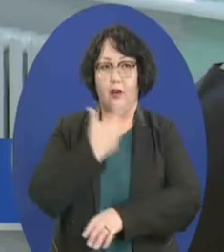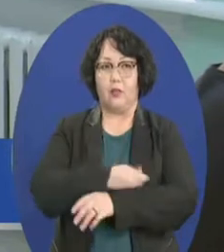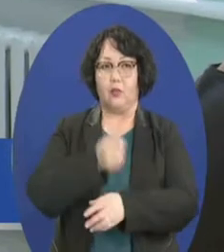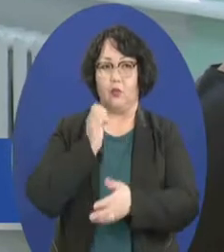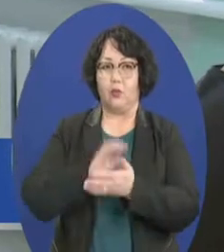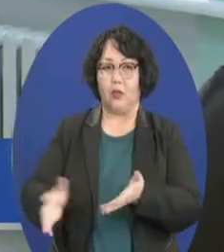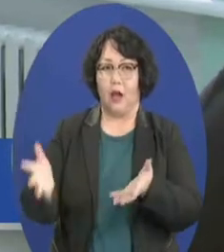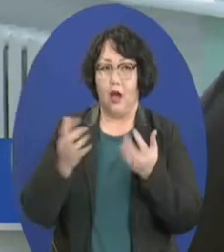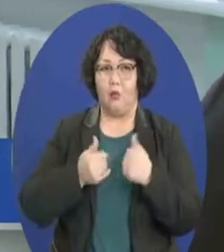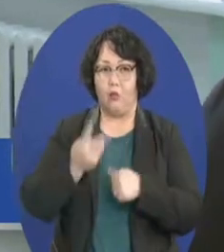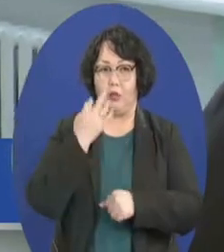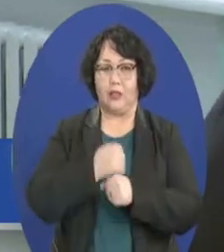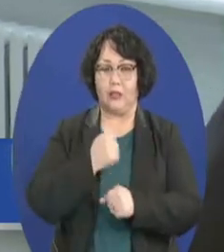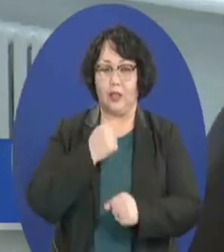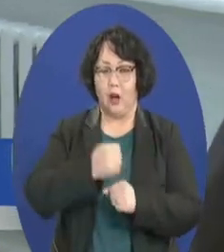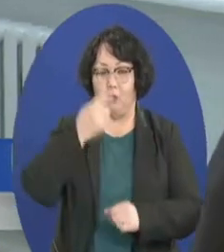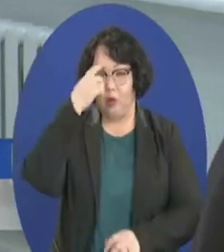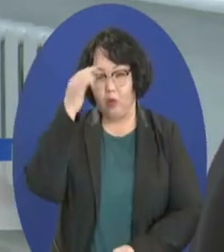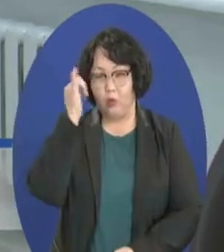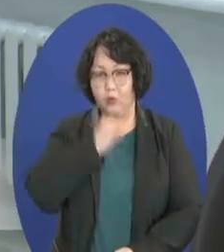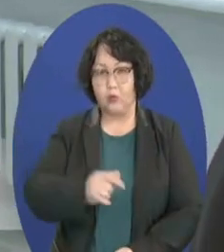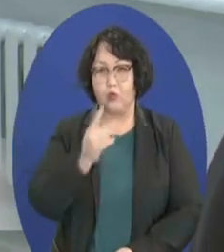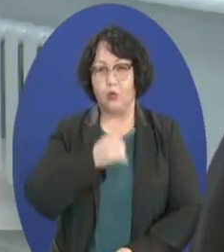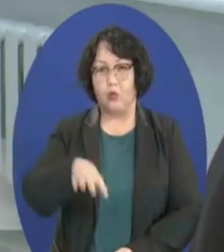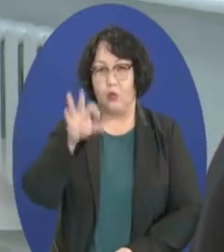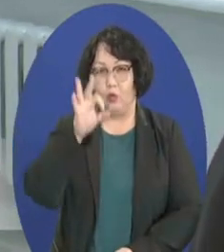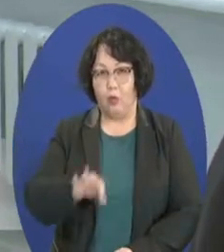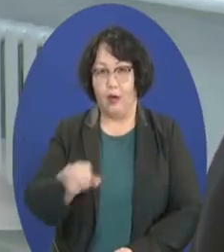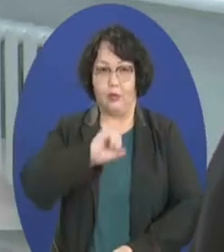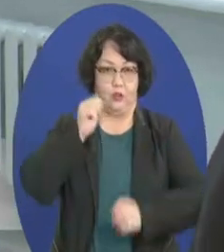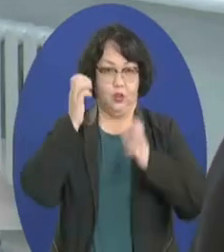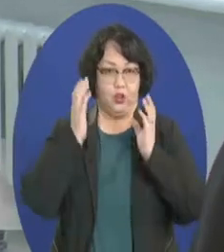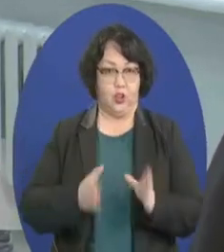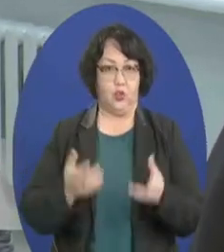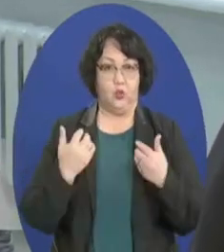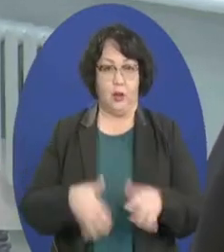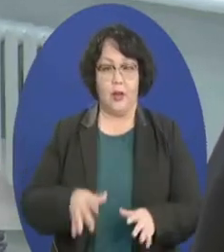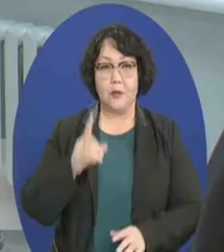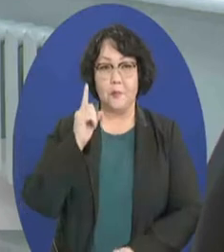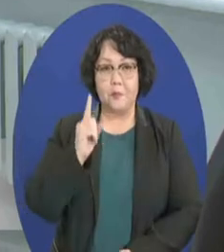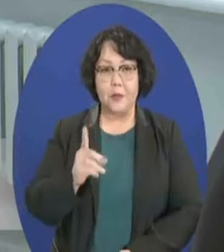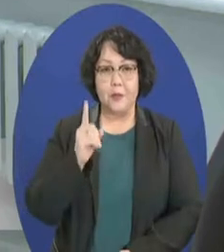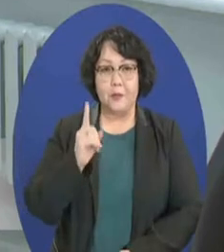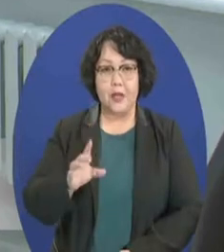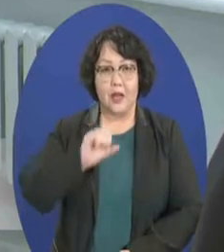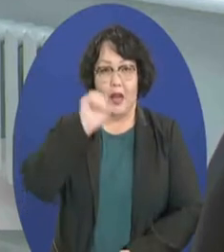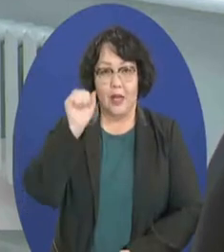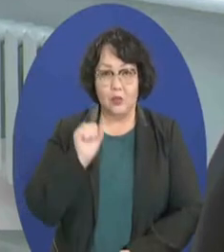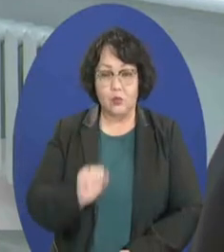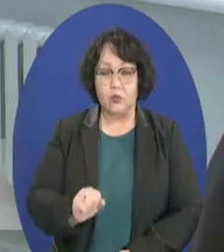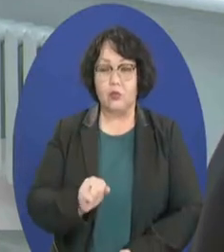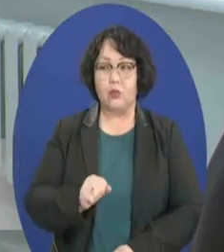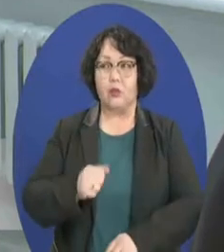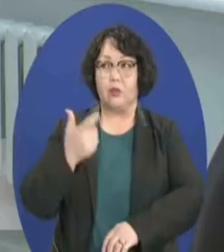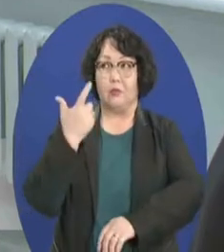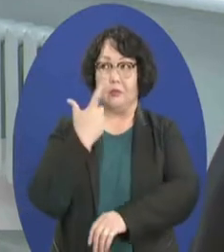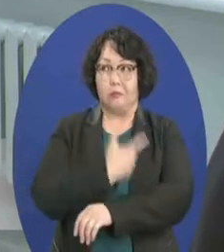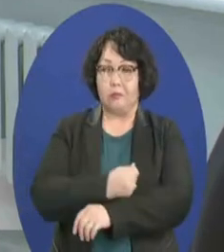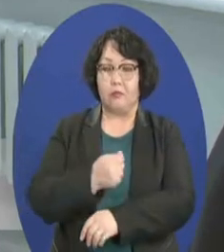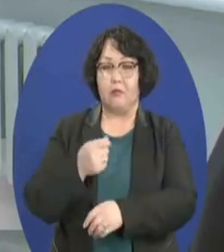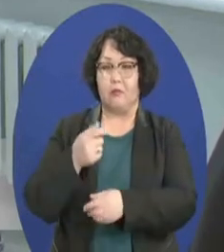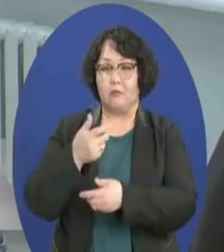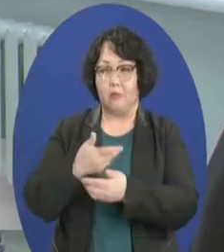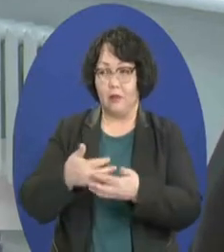одоо асуудлууд бол Монгол улсын хувьд бол бүрэн шийдэгдсэн гэж бодож байна. Одоо ганцхан асуудал татан авалтын яг одоо графикт хугацааны